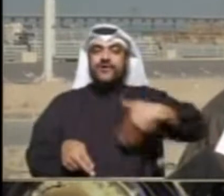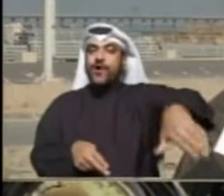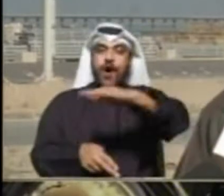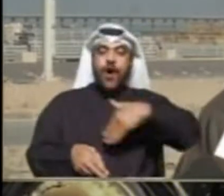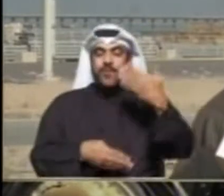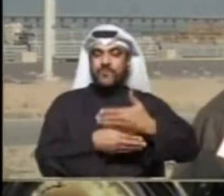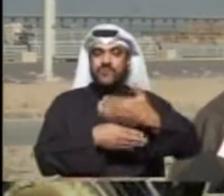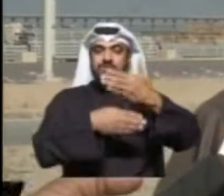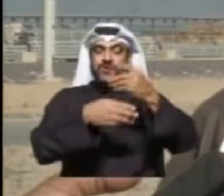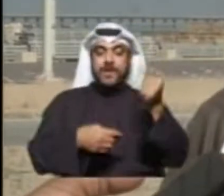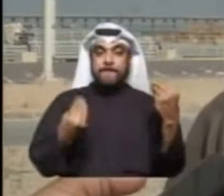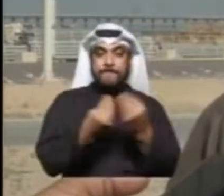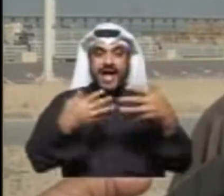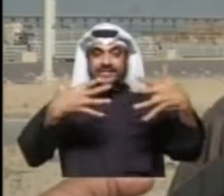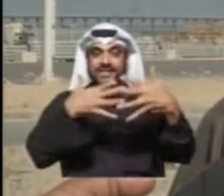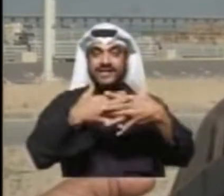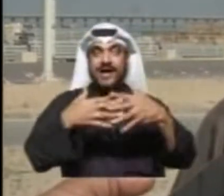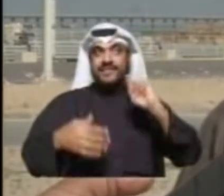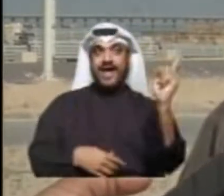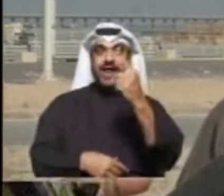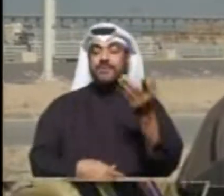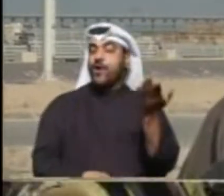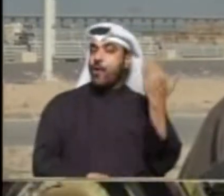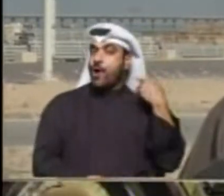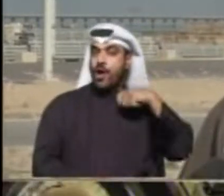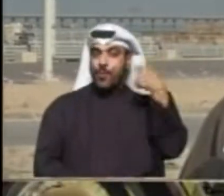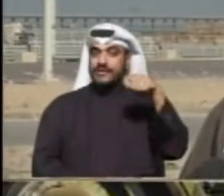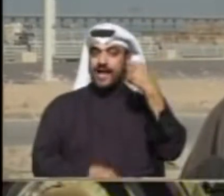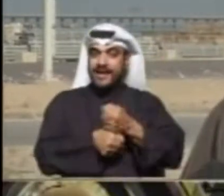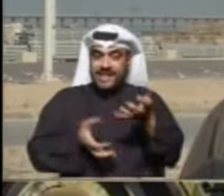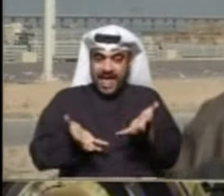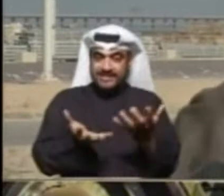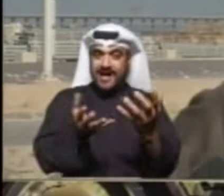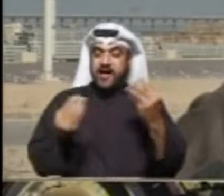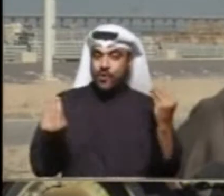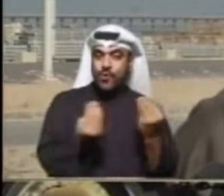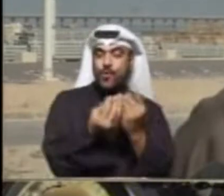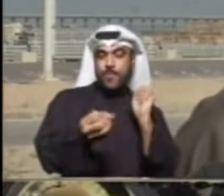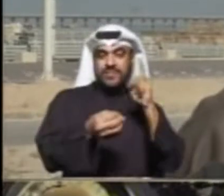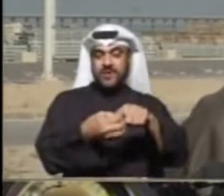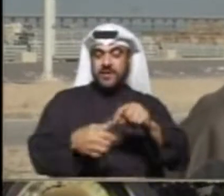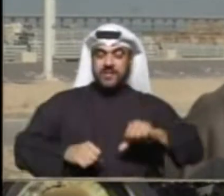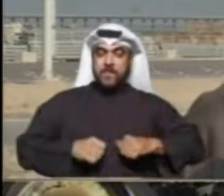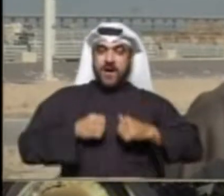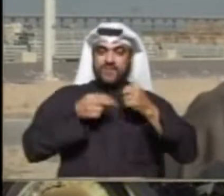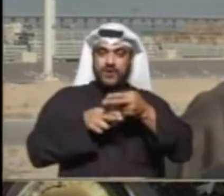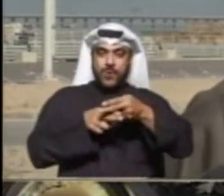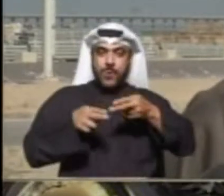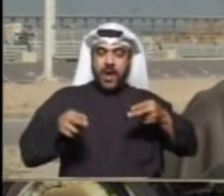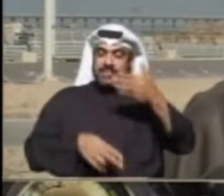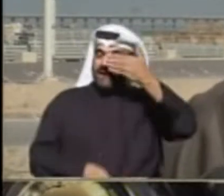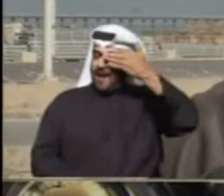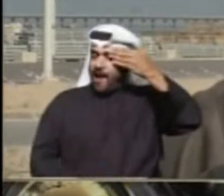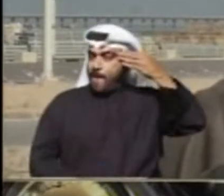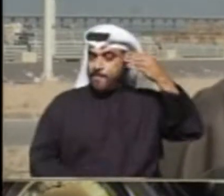هذا المشروع في هيئة الطرق وأيضا وزارة الأشغال سابقا، فهذه كلها إن شاء الله يعني تعتبر مفخرة بأن هذه الخبرة انتقلت